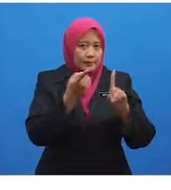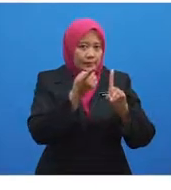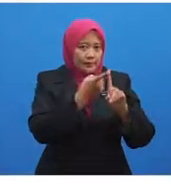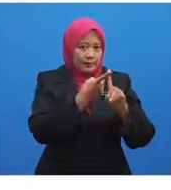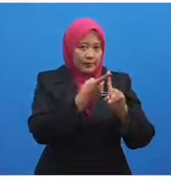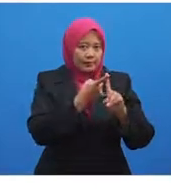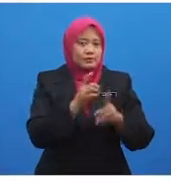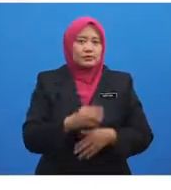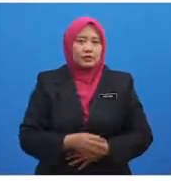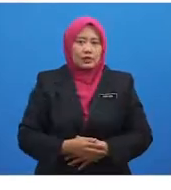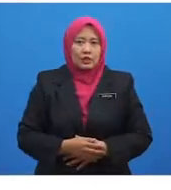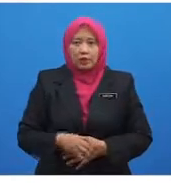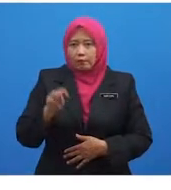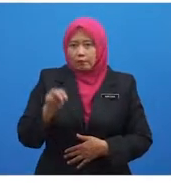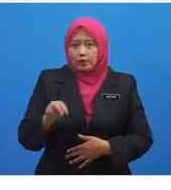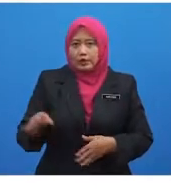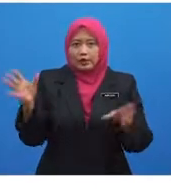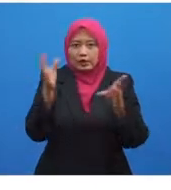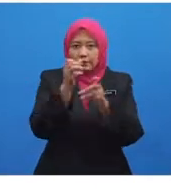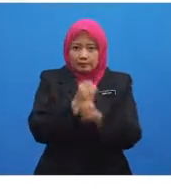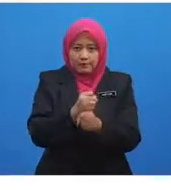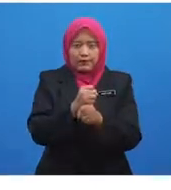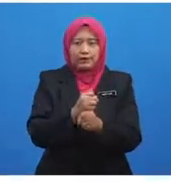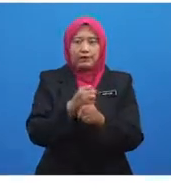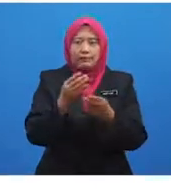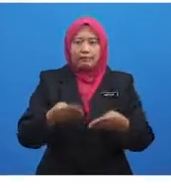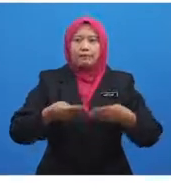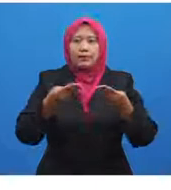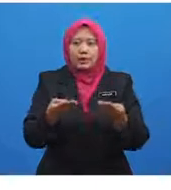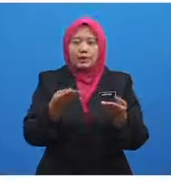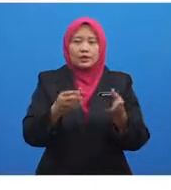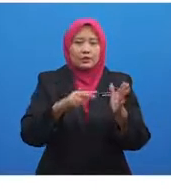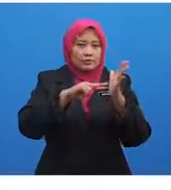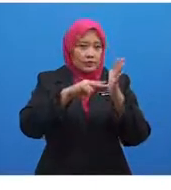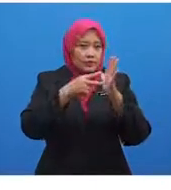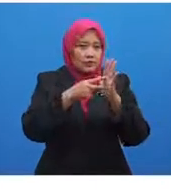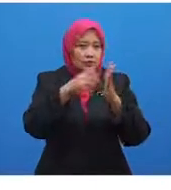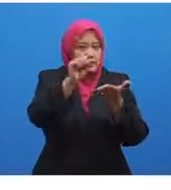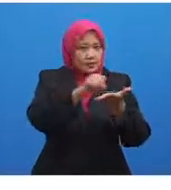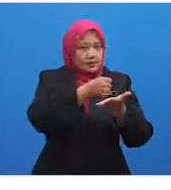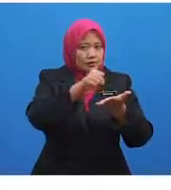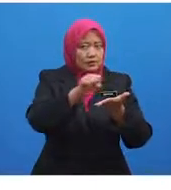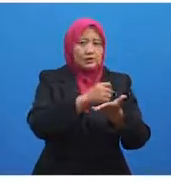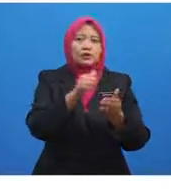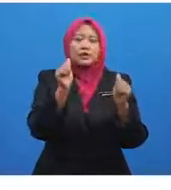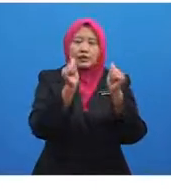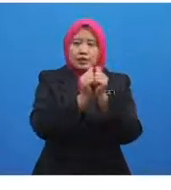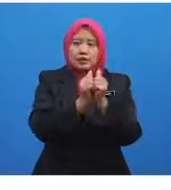yang pertama, murid dapat memberikan maksud seloka dengan betul dan